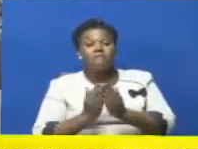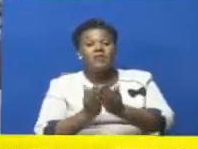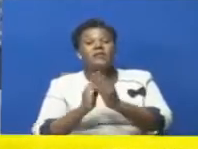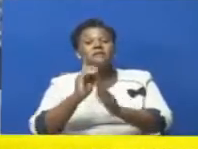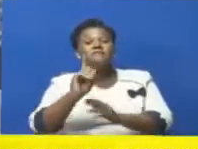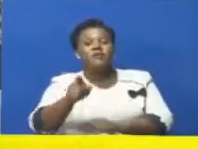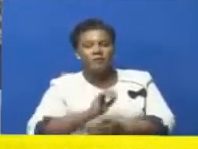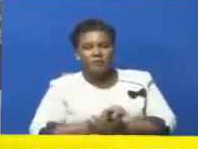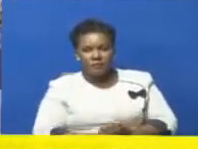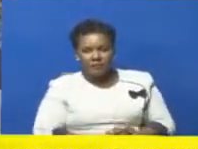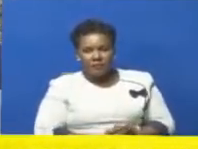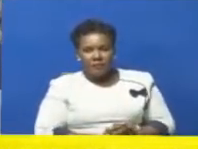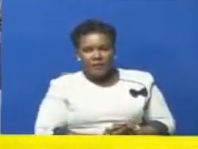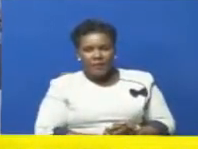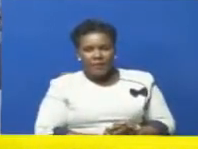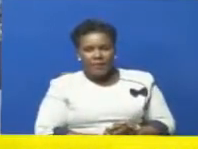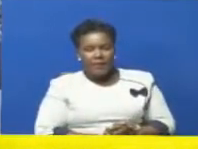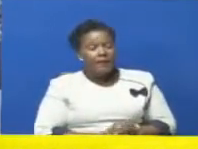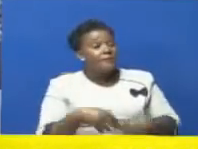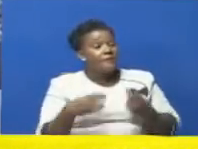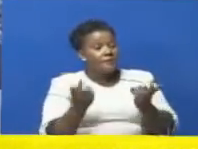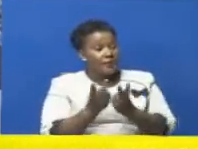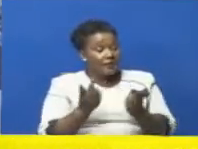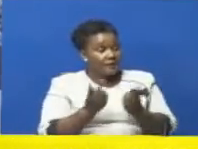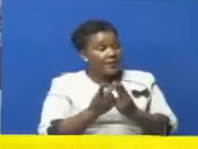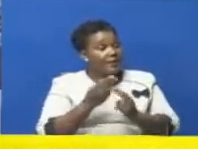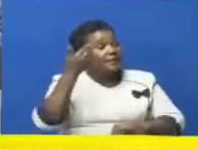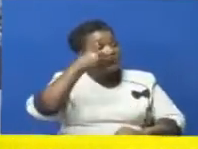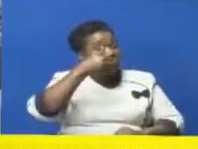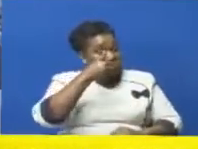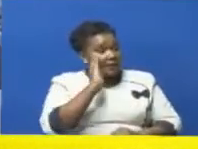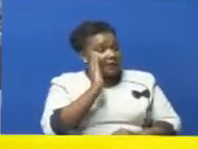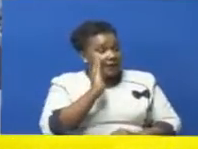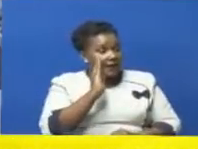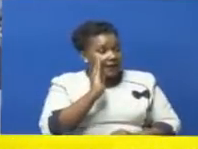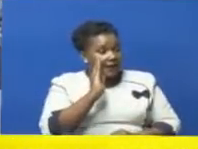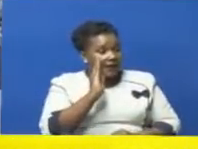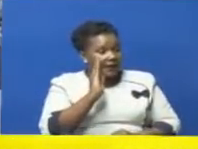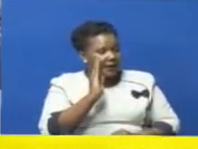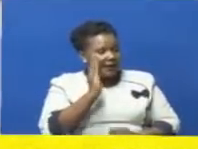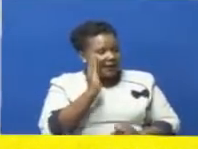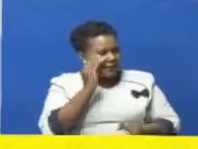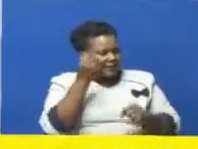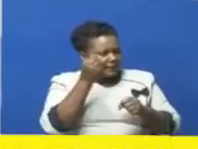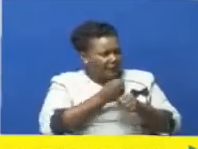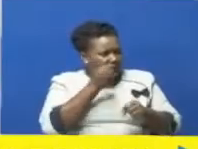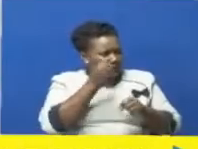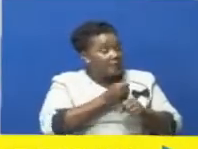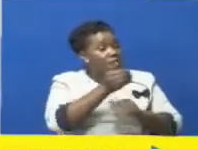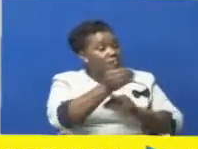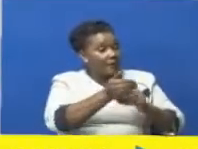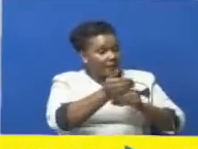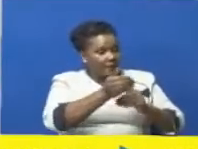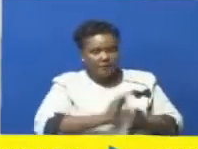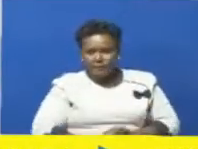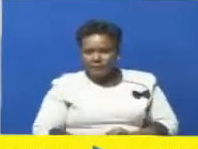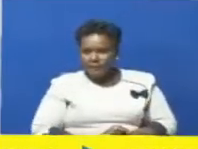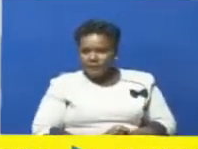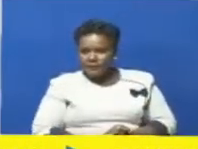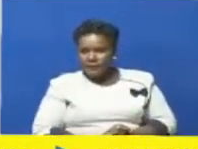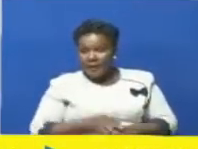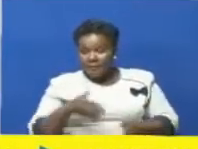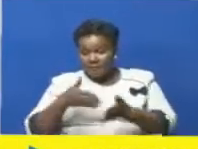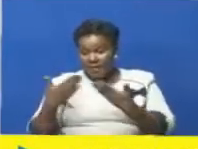TASAC. Lakini pia serikali inafanyia kazi jambo hili kwa ukaribu sana. Katika minada sita iliyofanyika